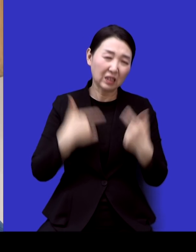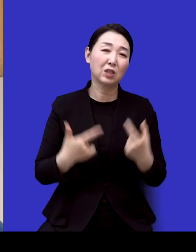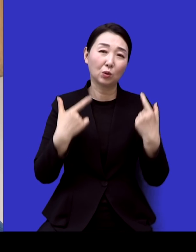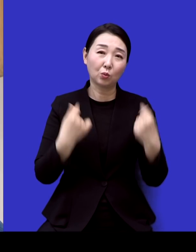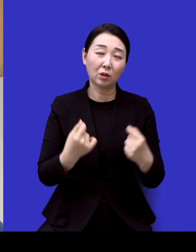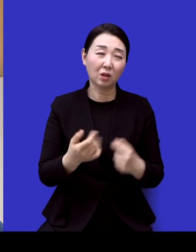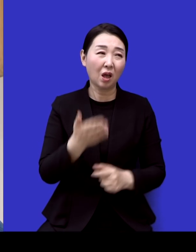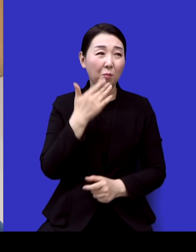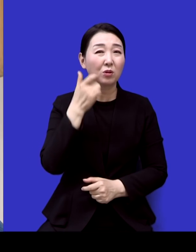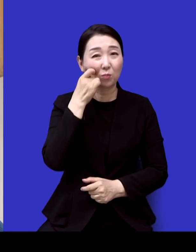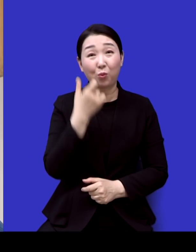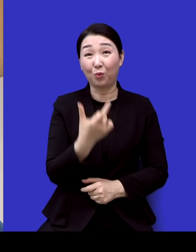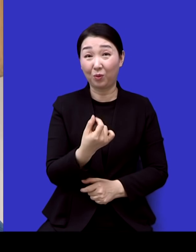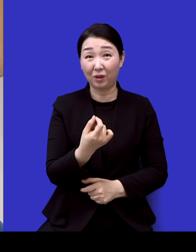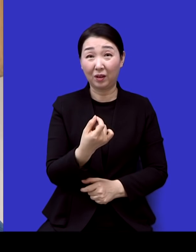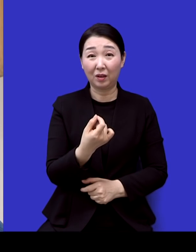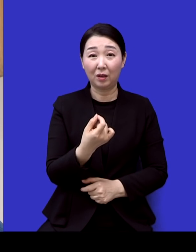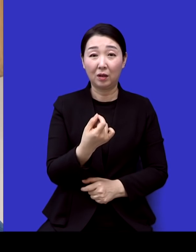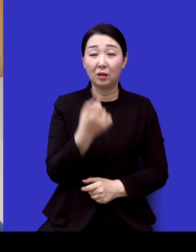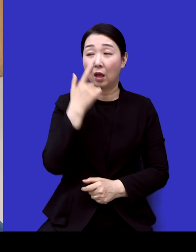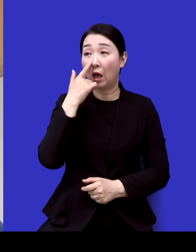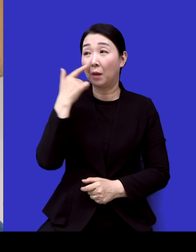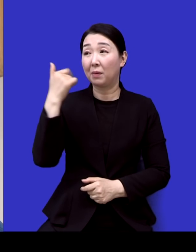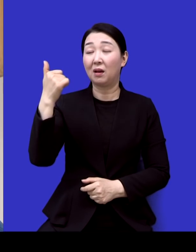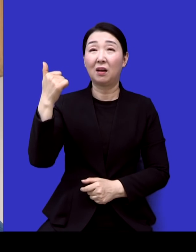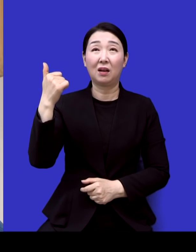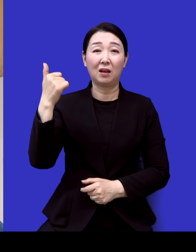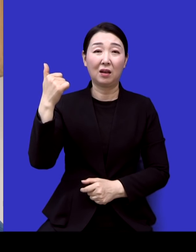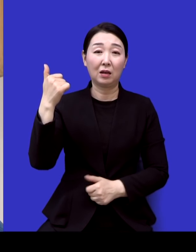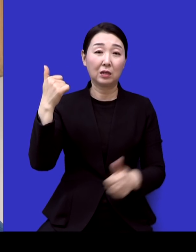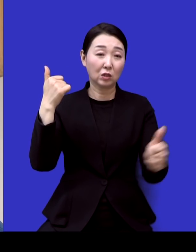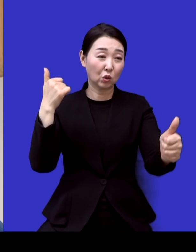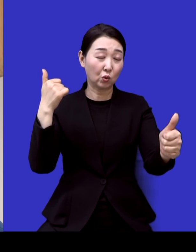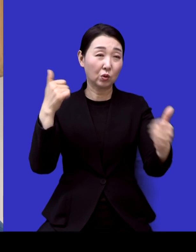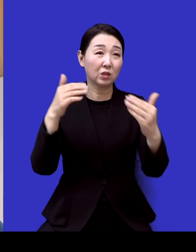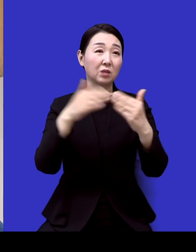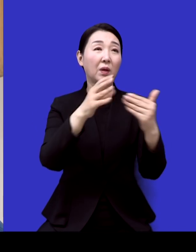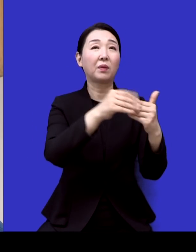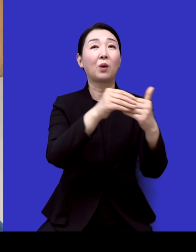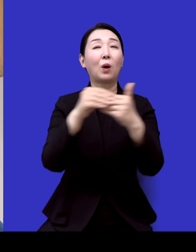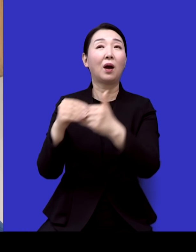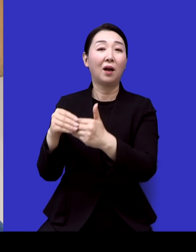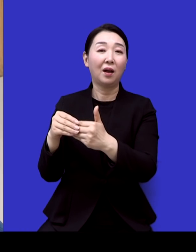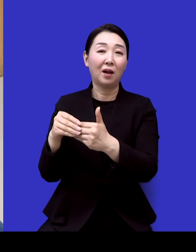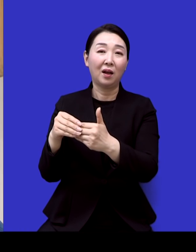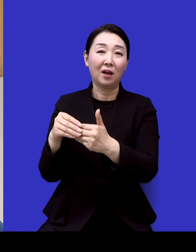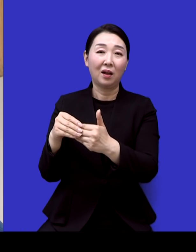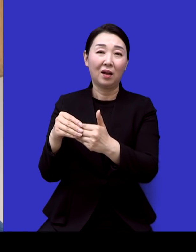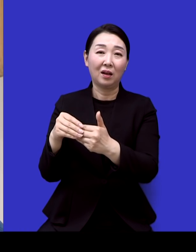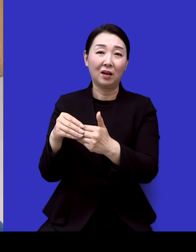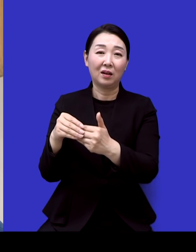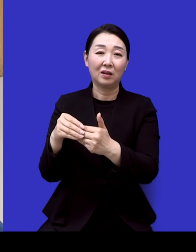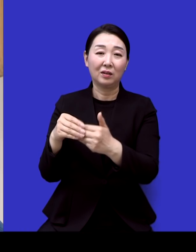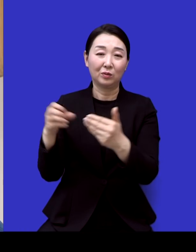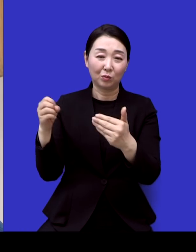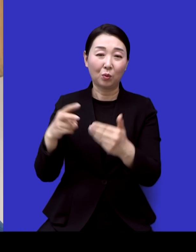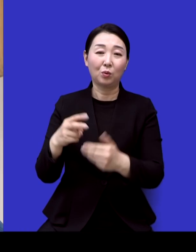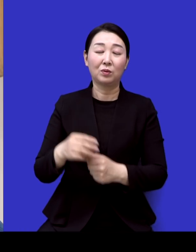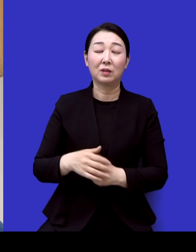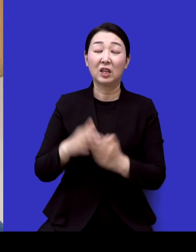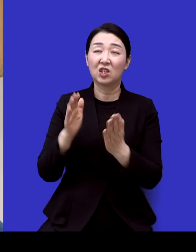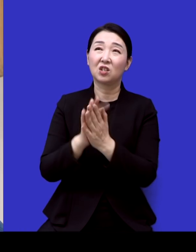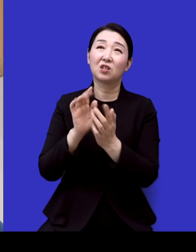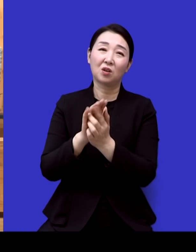먹는 것 같지도 못하고 그런데 아버지께서 그 친구를 집에 데리고 오셨어요. 예. 그리고는